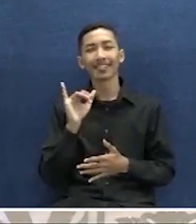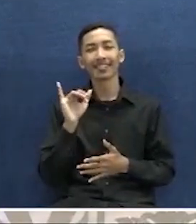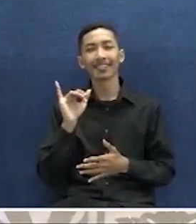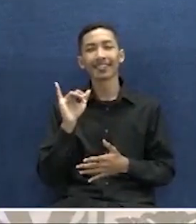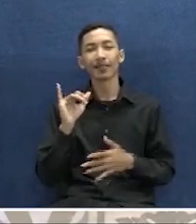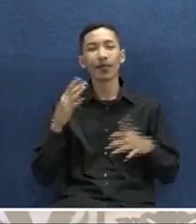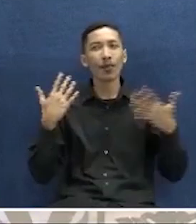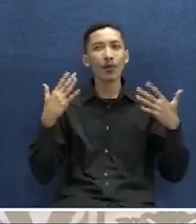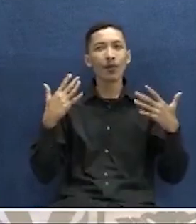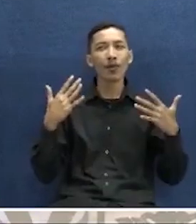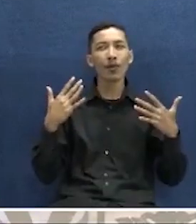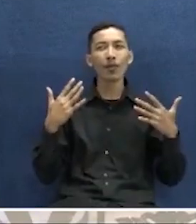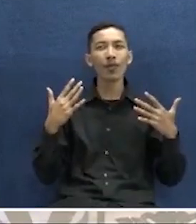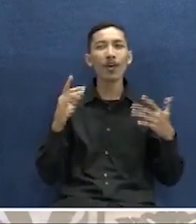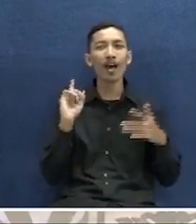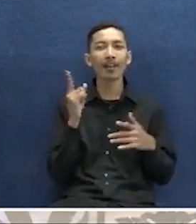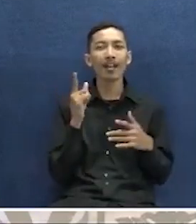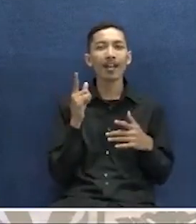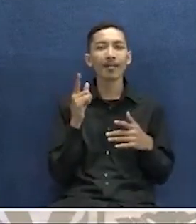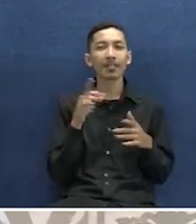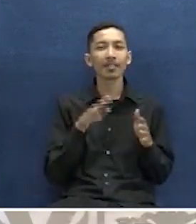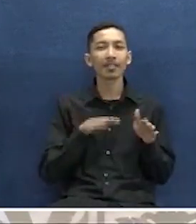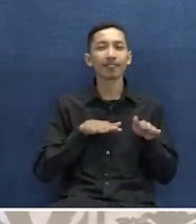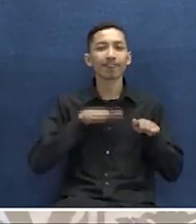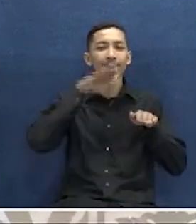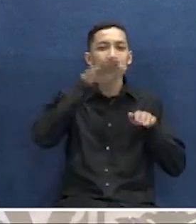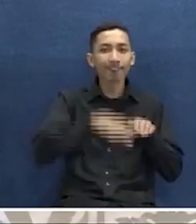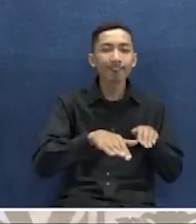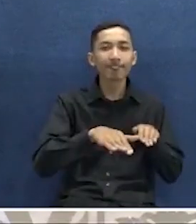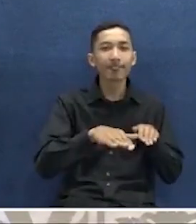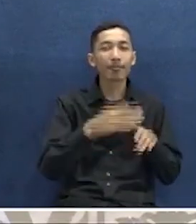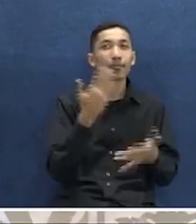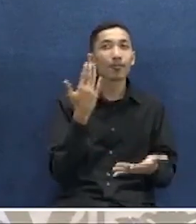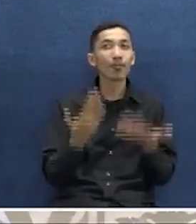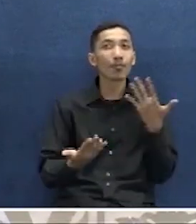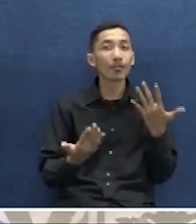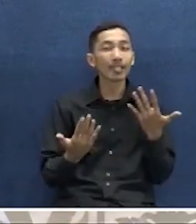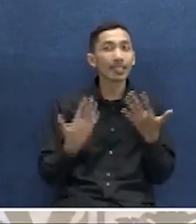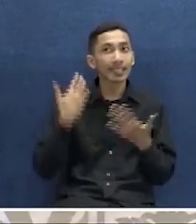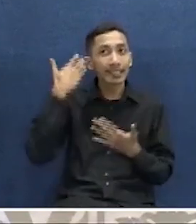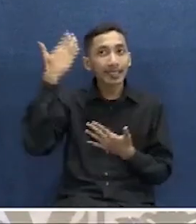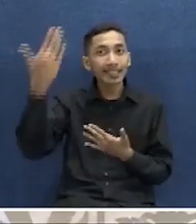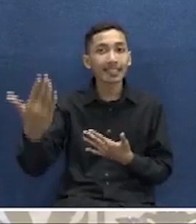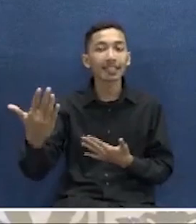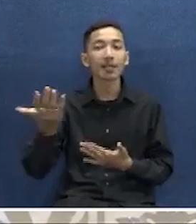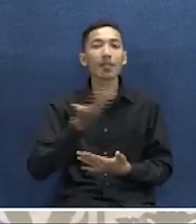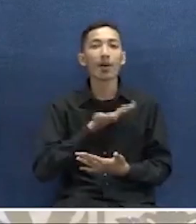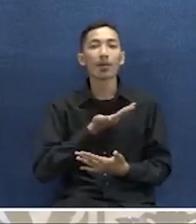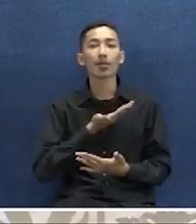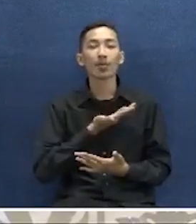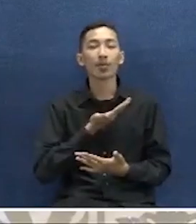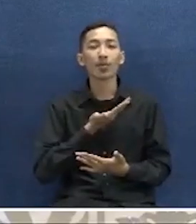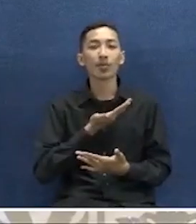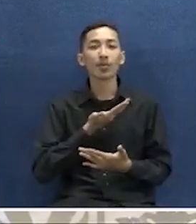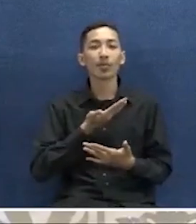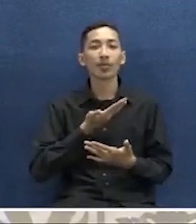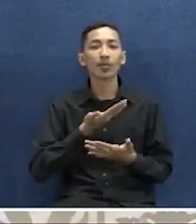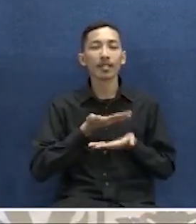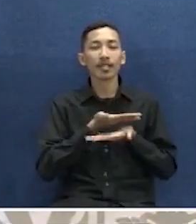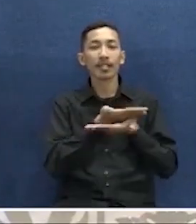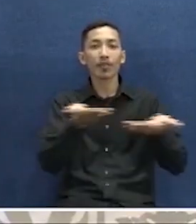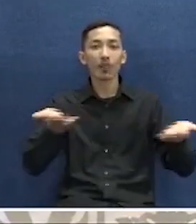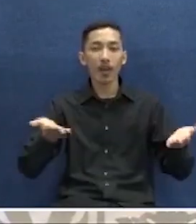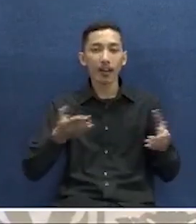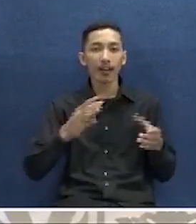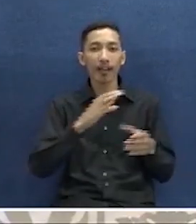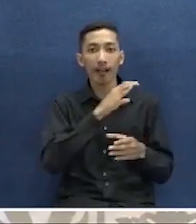Wah aku punya nemuin 1-step lagi nih gitu aku bisa mungkin nanti satu waktu aku berani ningkatin kondisi coffeshop aku ke